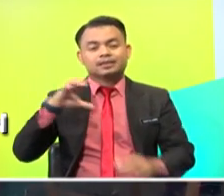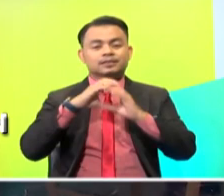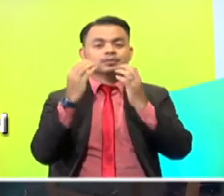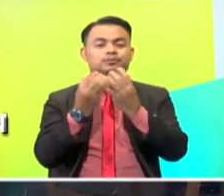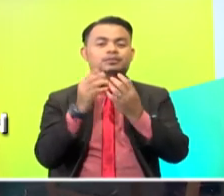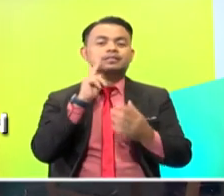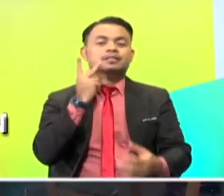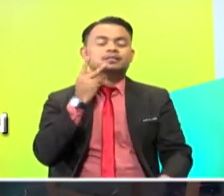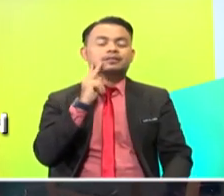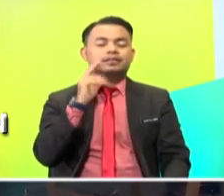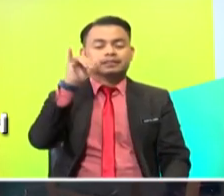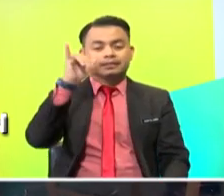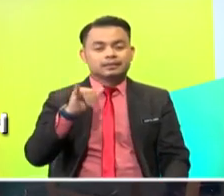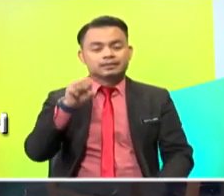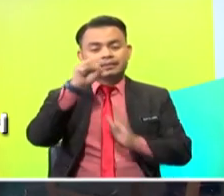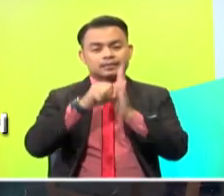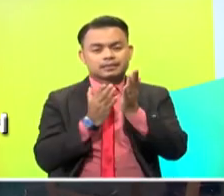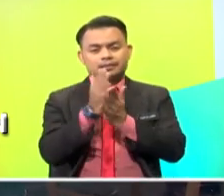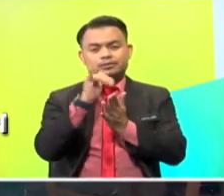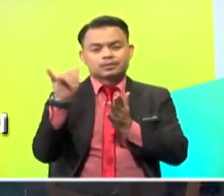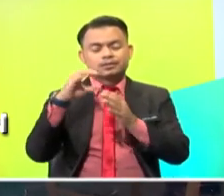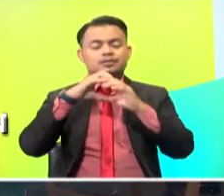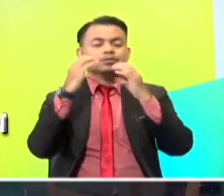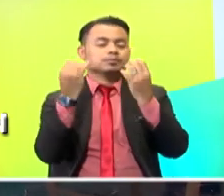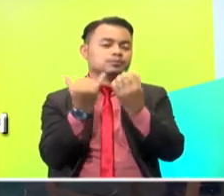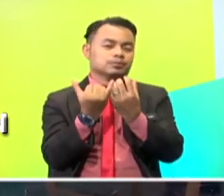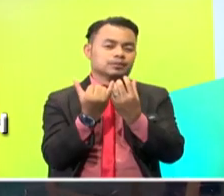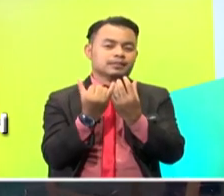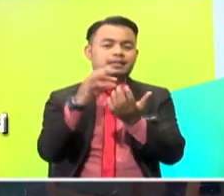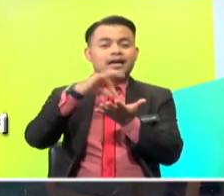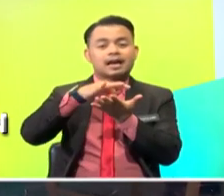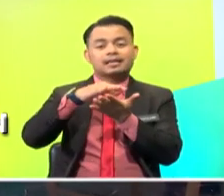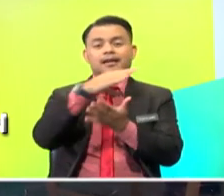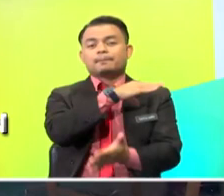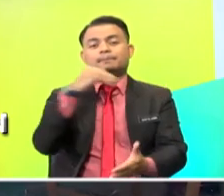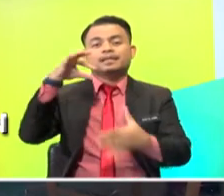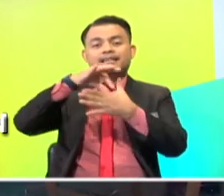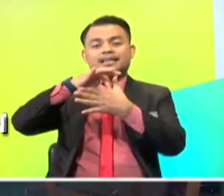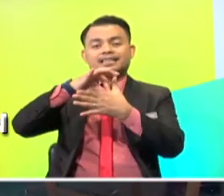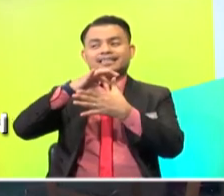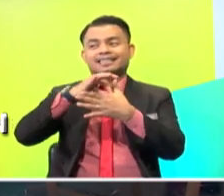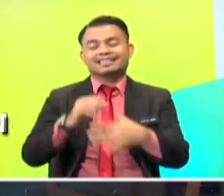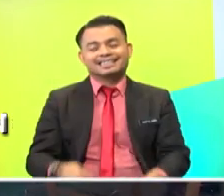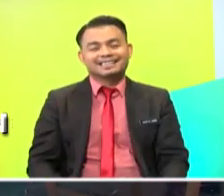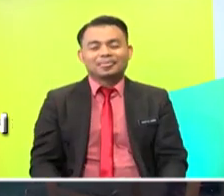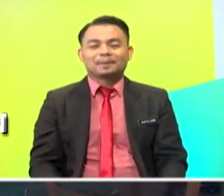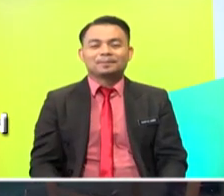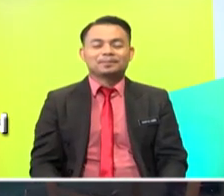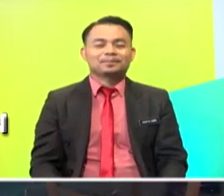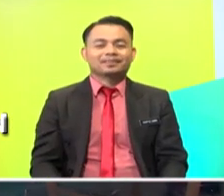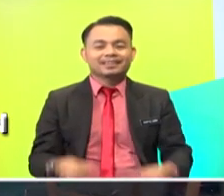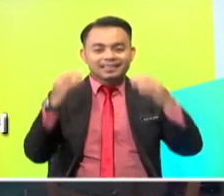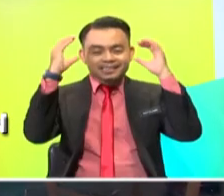seterusnya kumpulan ayam dan daging ayam dan daging tikus sejumlah Cikgu